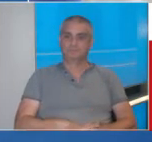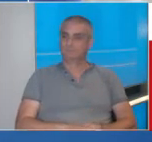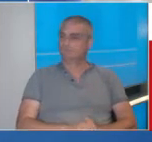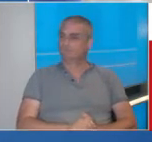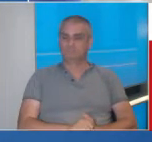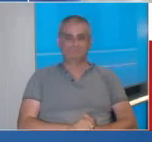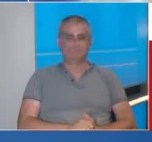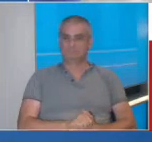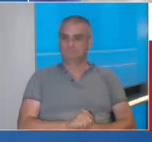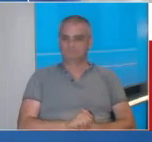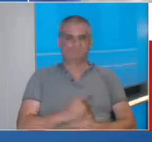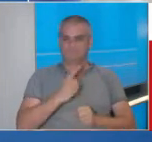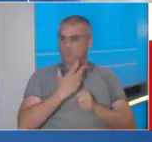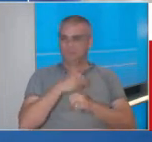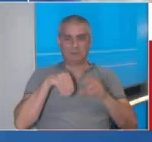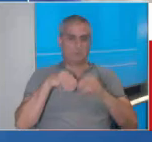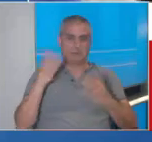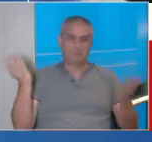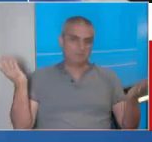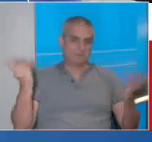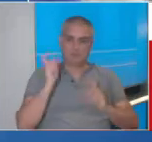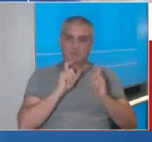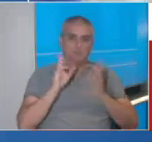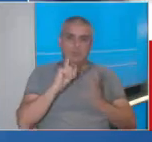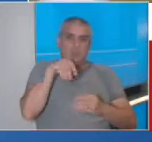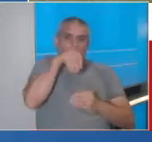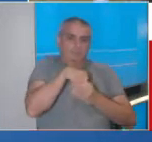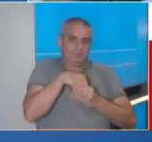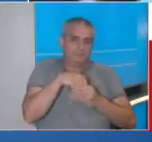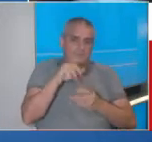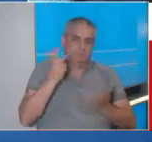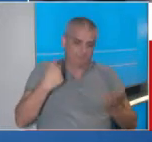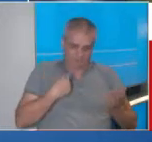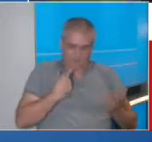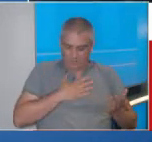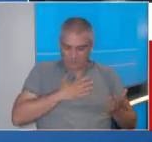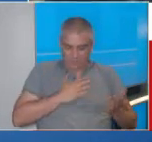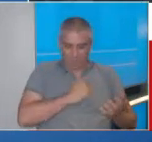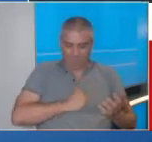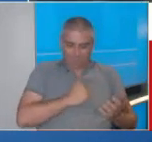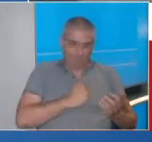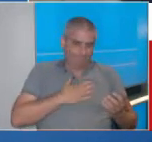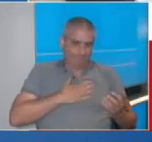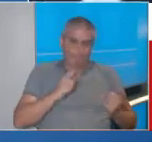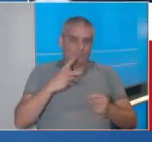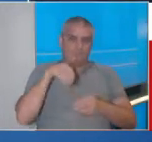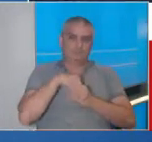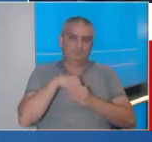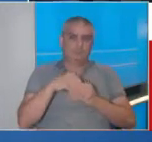אני לא חושב שהקמפיין שלהם יתרומם בקלפי, אני לא חושב שאנשים מצביעים, ואני אומר את זה בצער עמוק, הם לא מצביעים